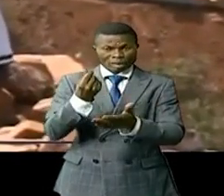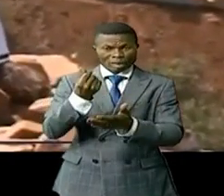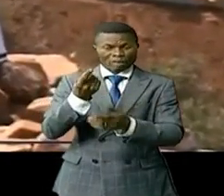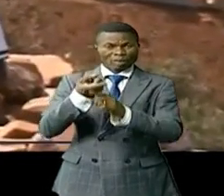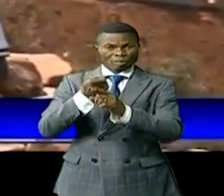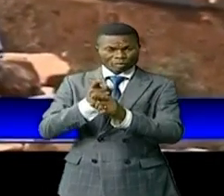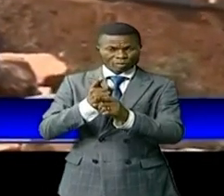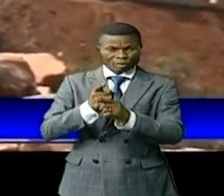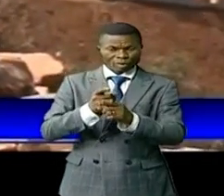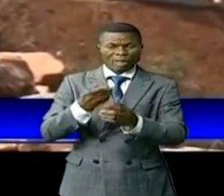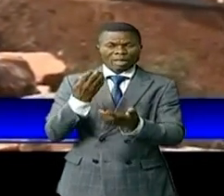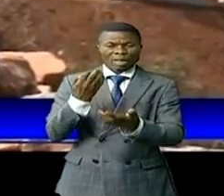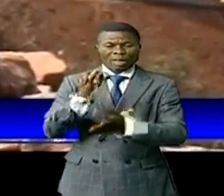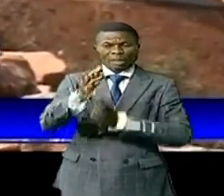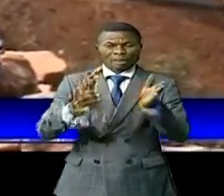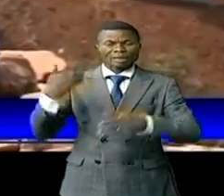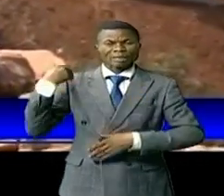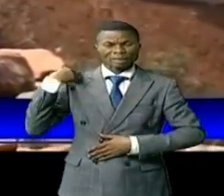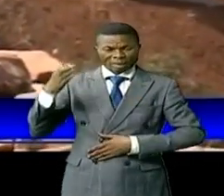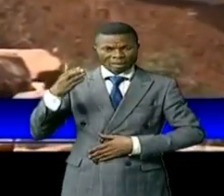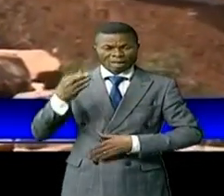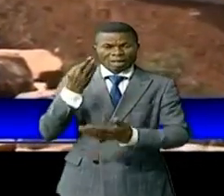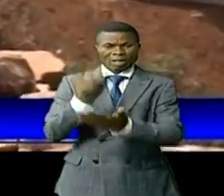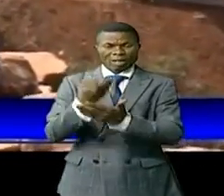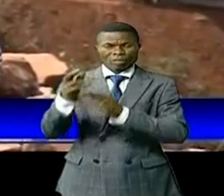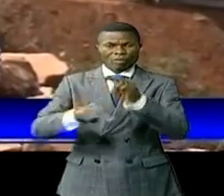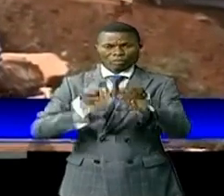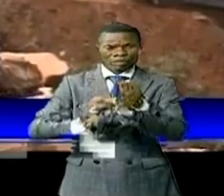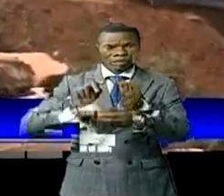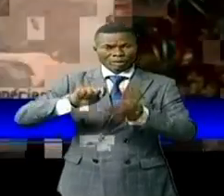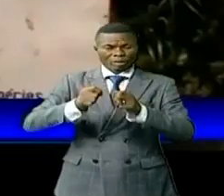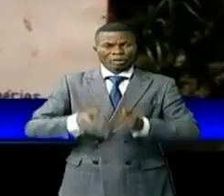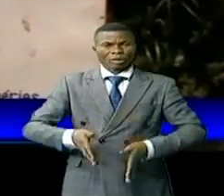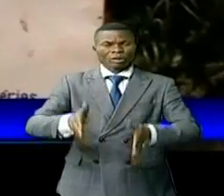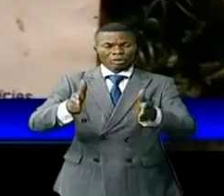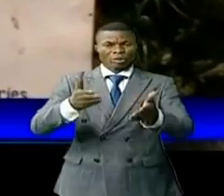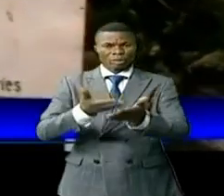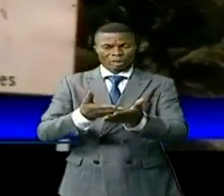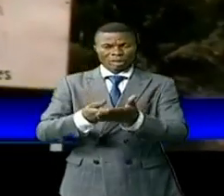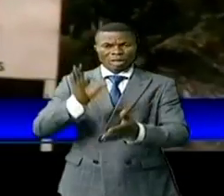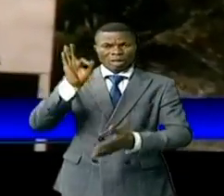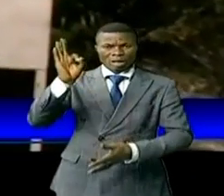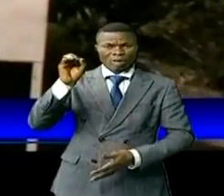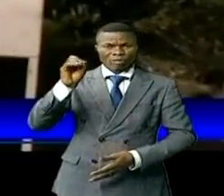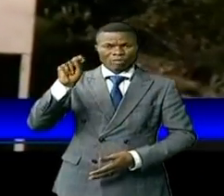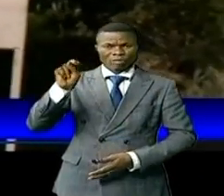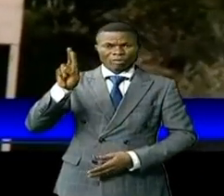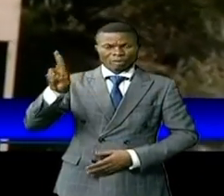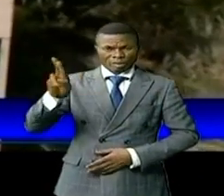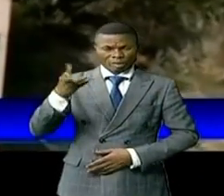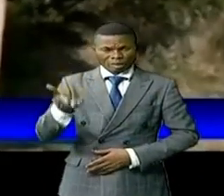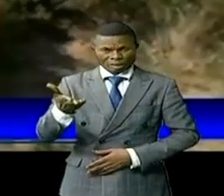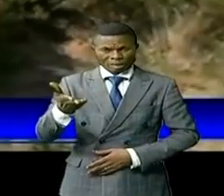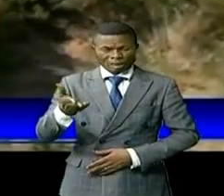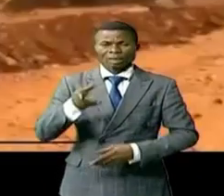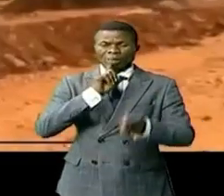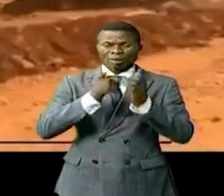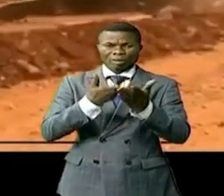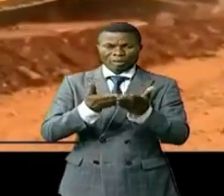par les trésors publics à travers le Fonds national d'entretien routier FONER dans son programme d'entretien routier